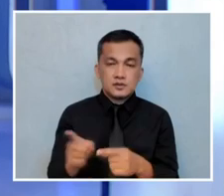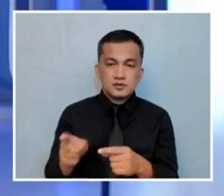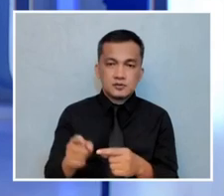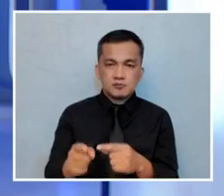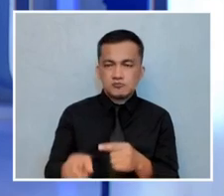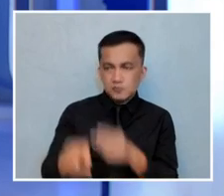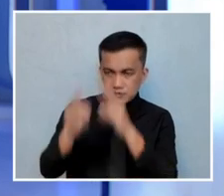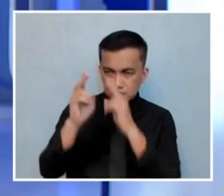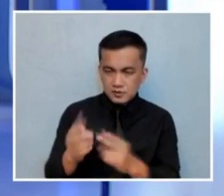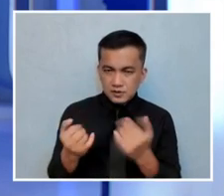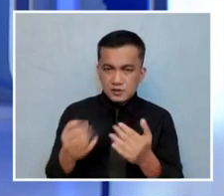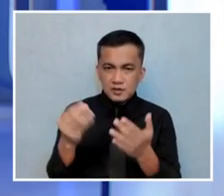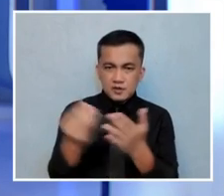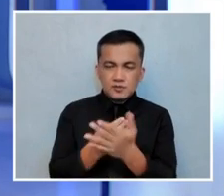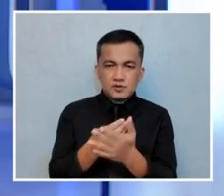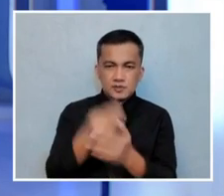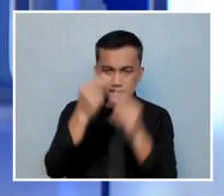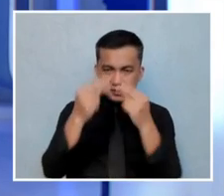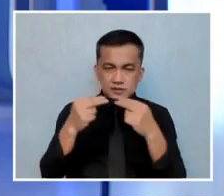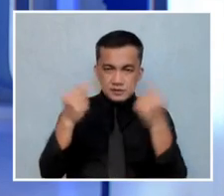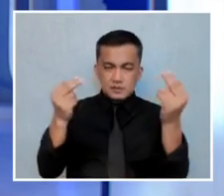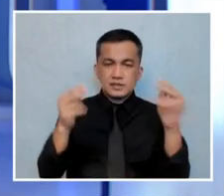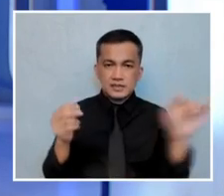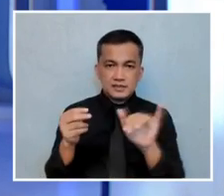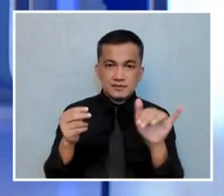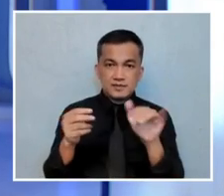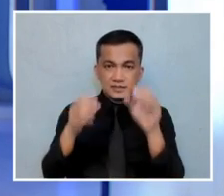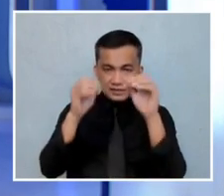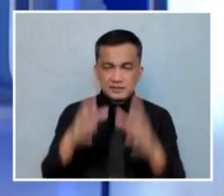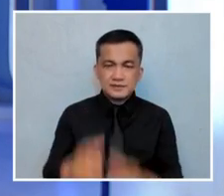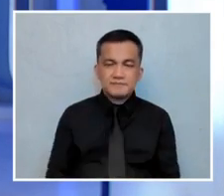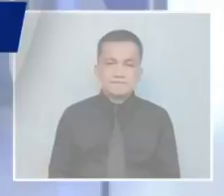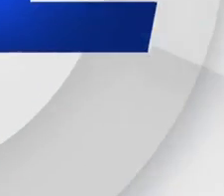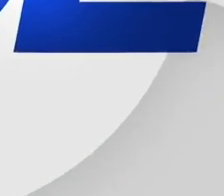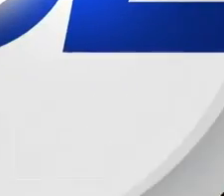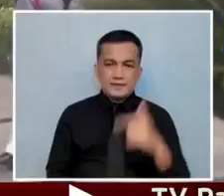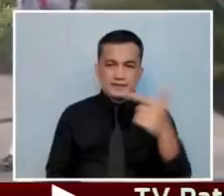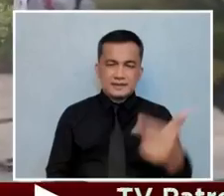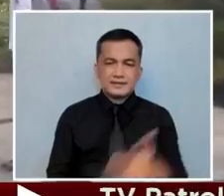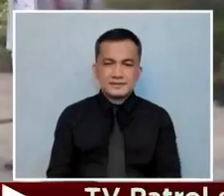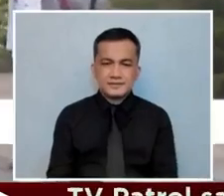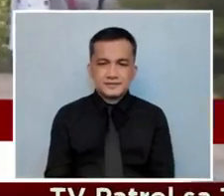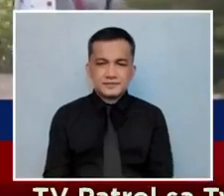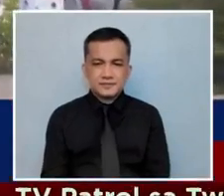bayani gaya ng mga teacher. Nagpapatrol, Jeffrey Hernaez.